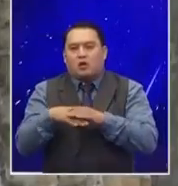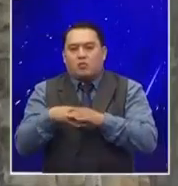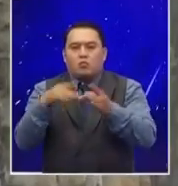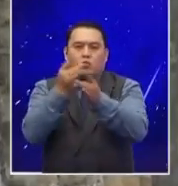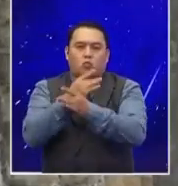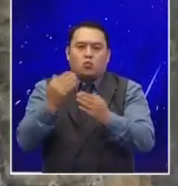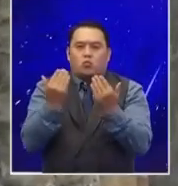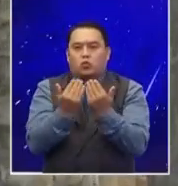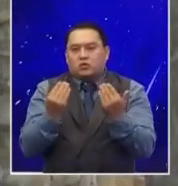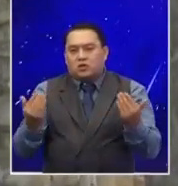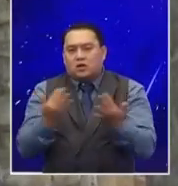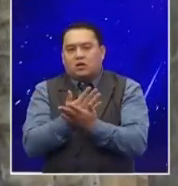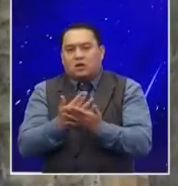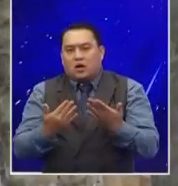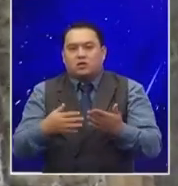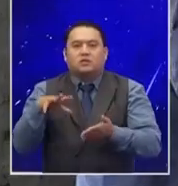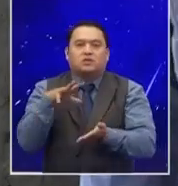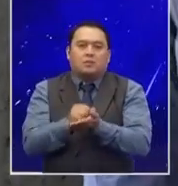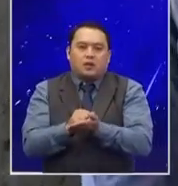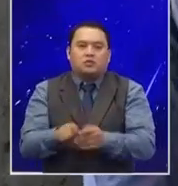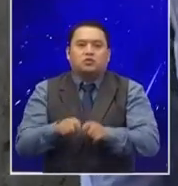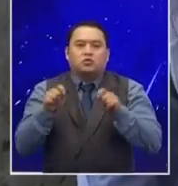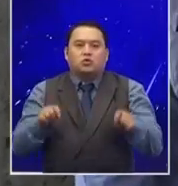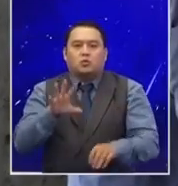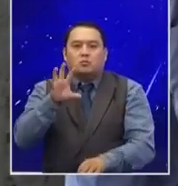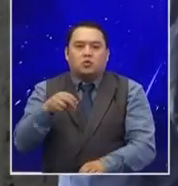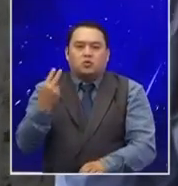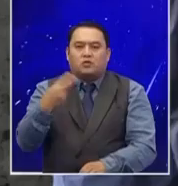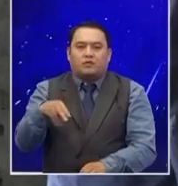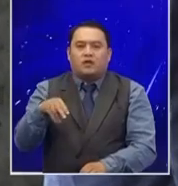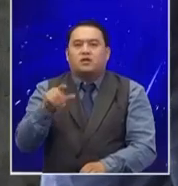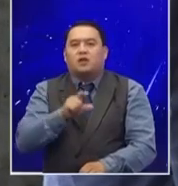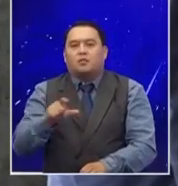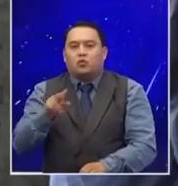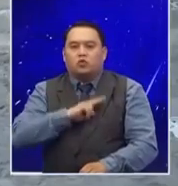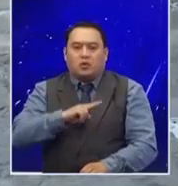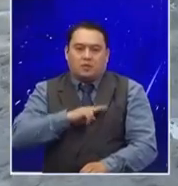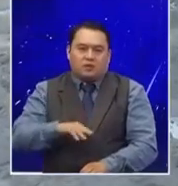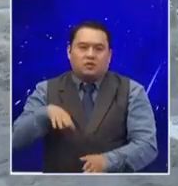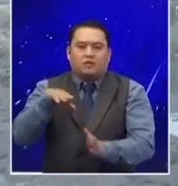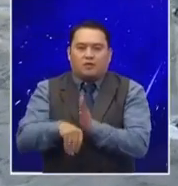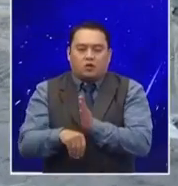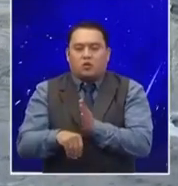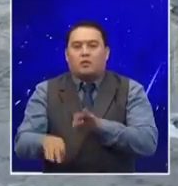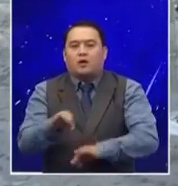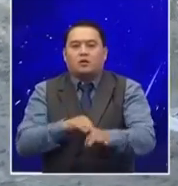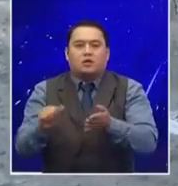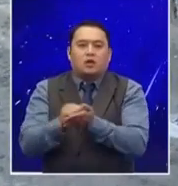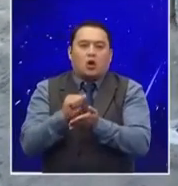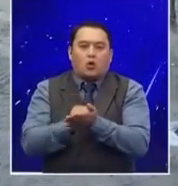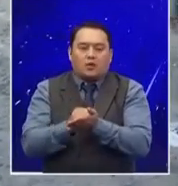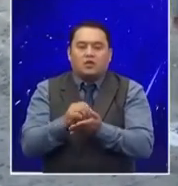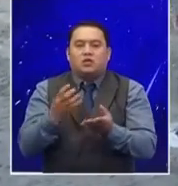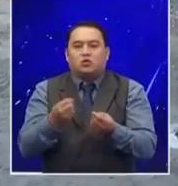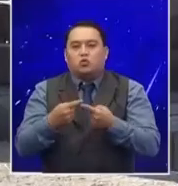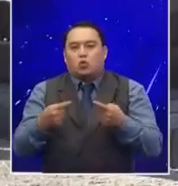и другие. По программе «Дорожная карта занятости» создано свыше 520 рабочих мест. В настоящее время разрабатывается проектно-сметная документация